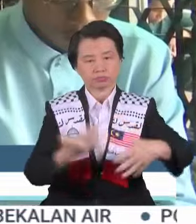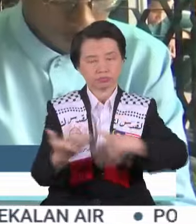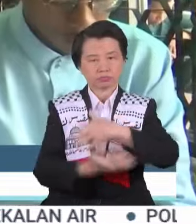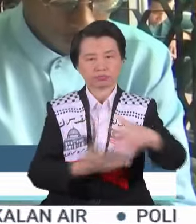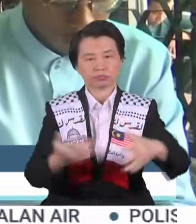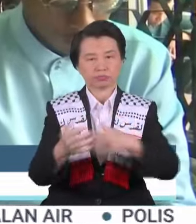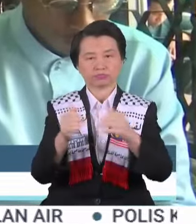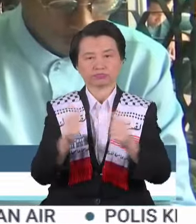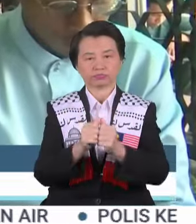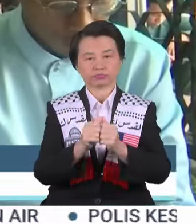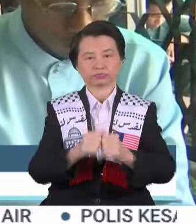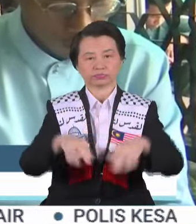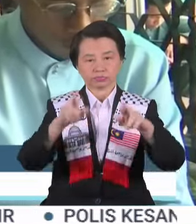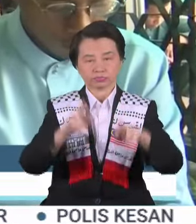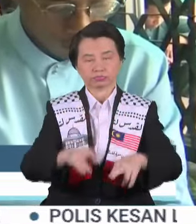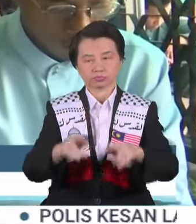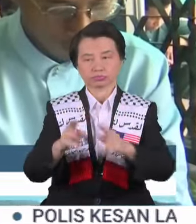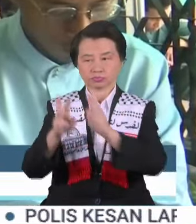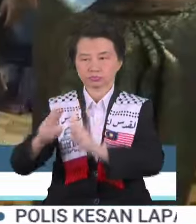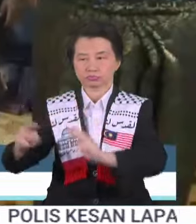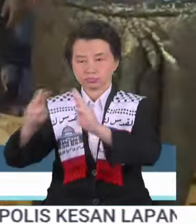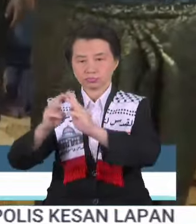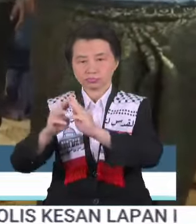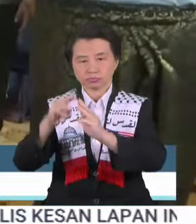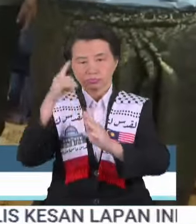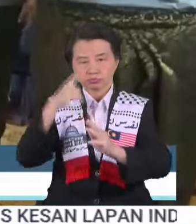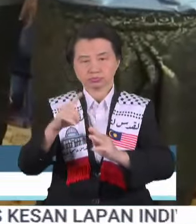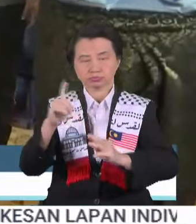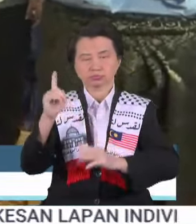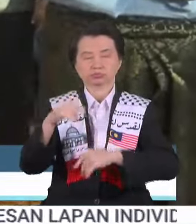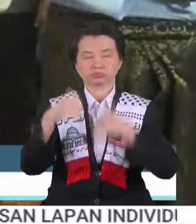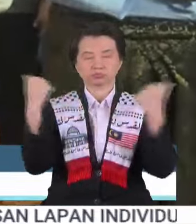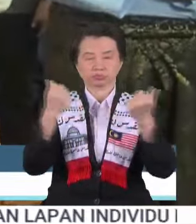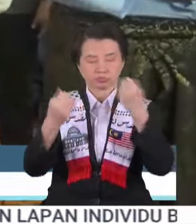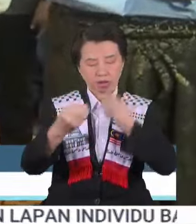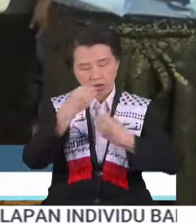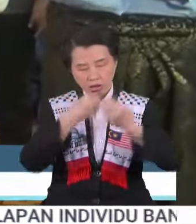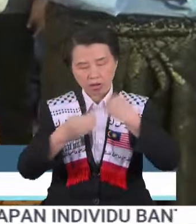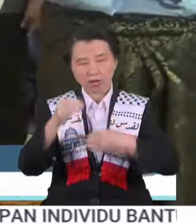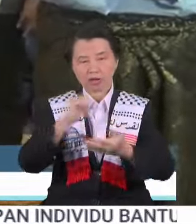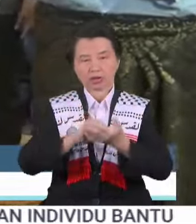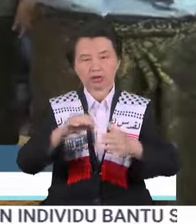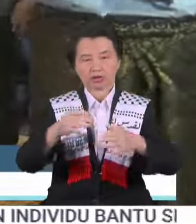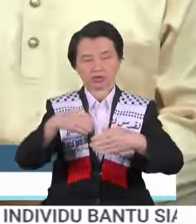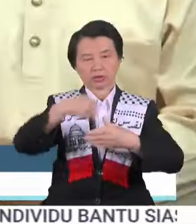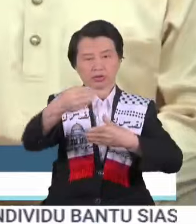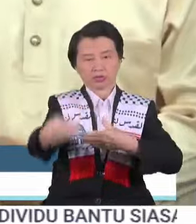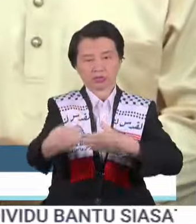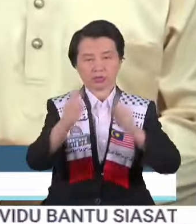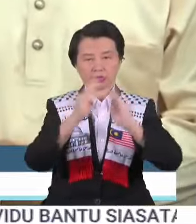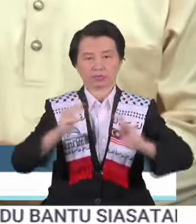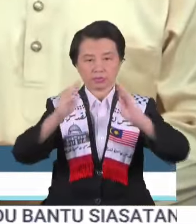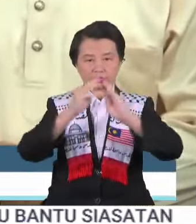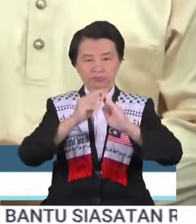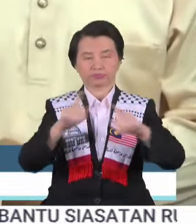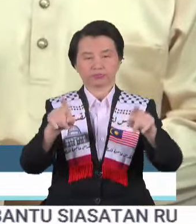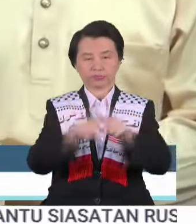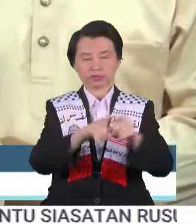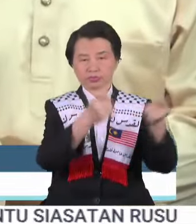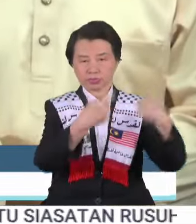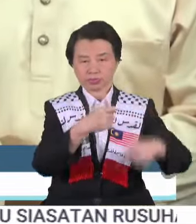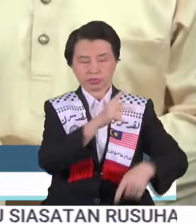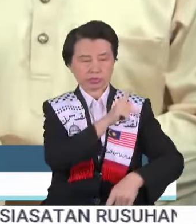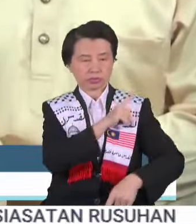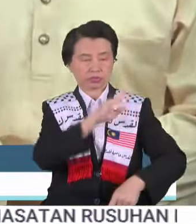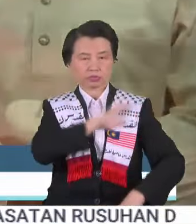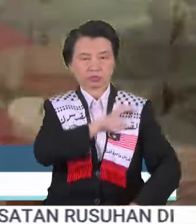bermarah-mesra dengan pengurusan masjid serta jemaah pada jamuan hari raya yang diadakan di perkarangan masjid. Turut hadir Ketua Polis Selangor,